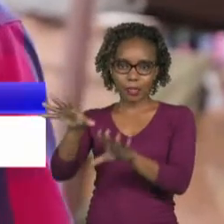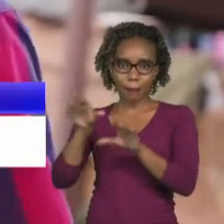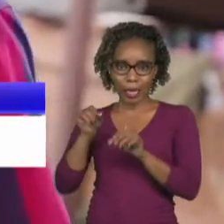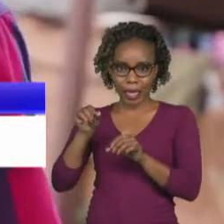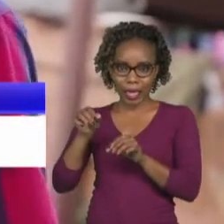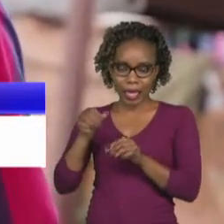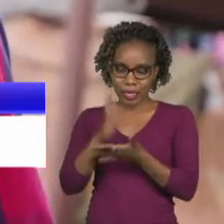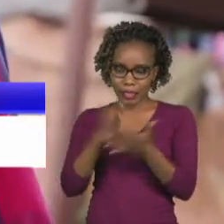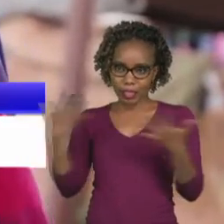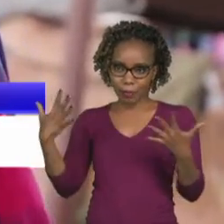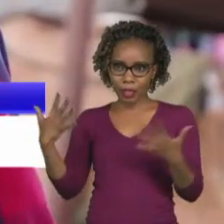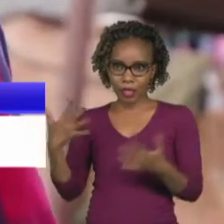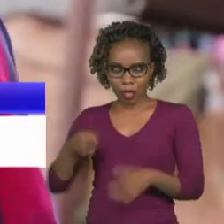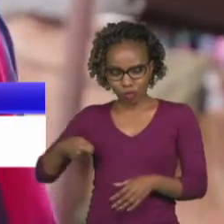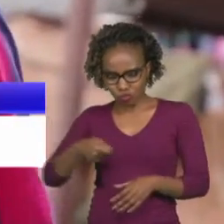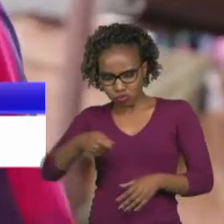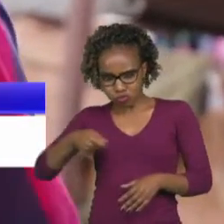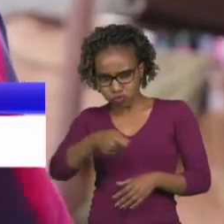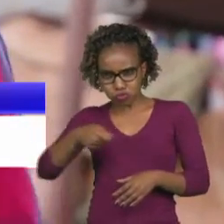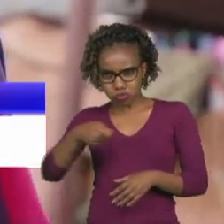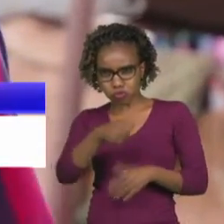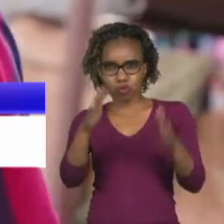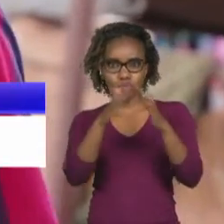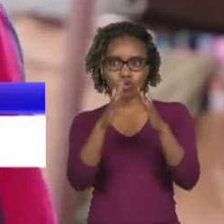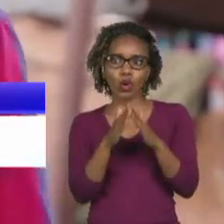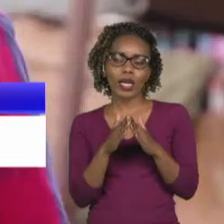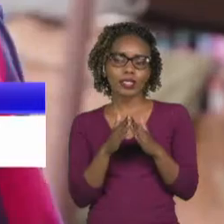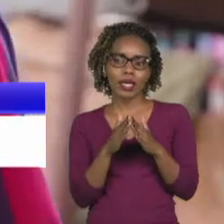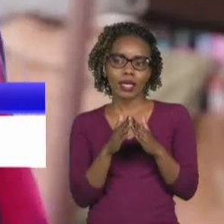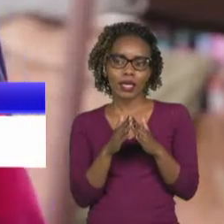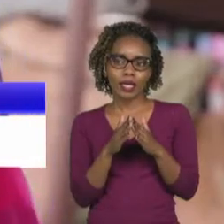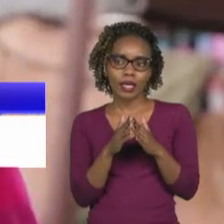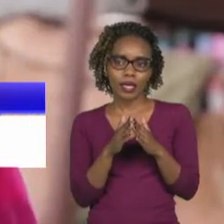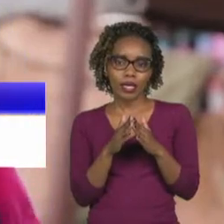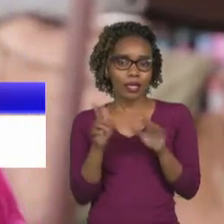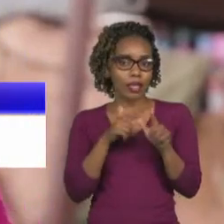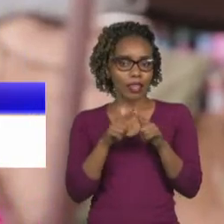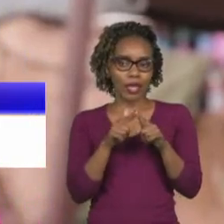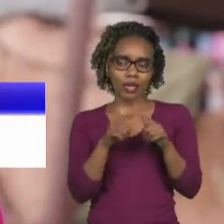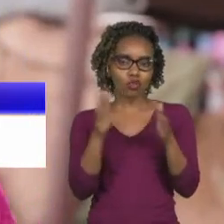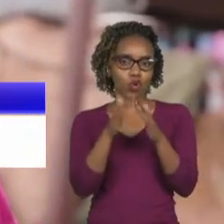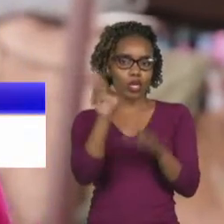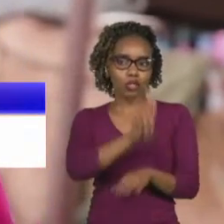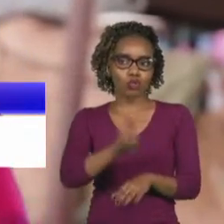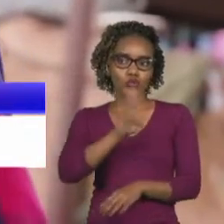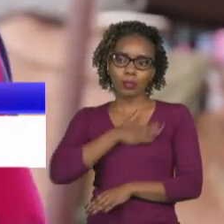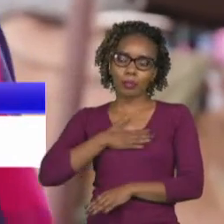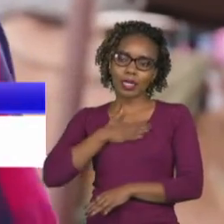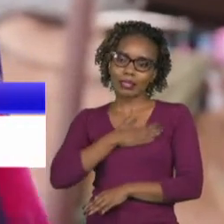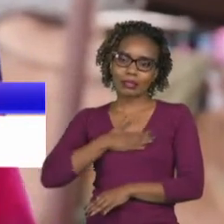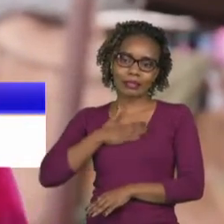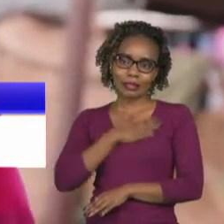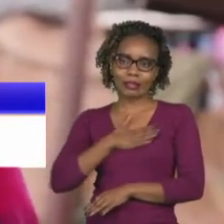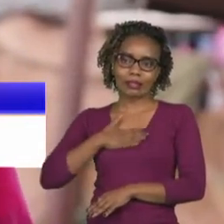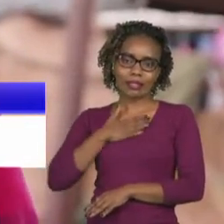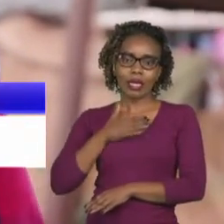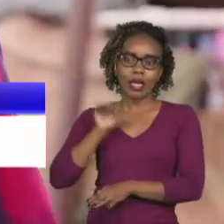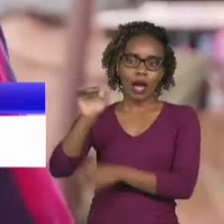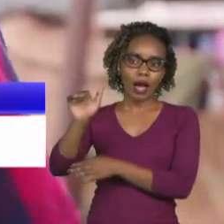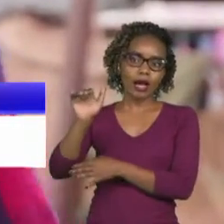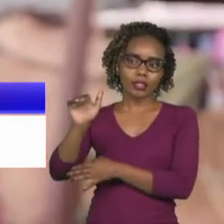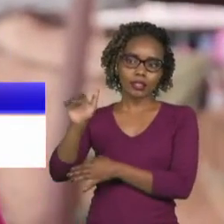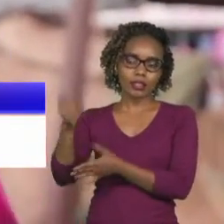kijiti, usindirie, uone pahali utawekelea yako. Tafadhali, mimi namuomba